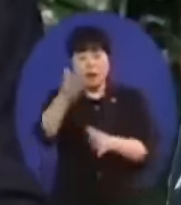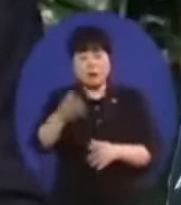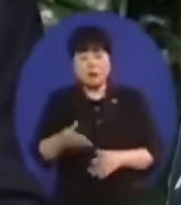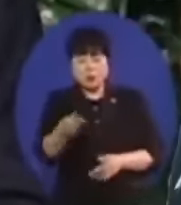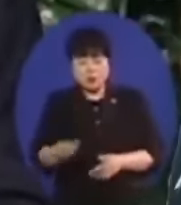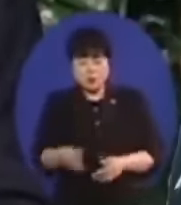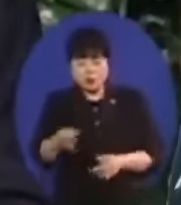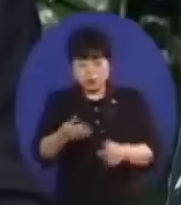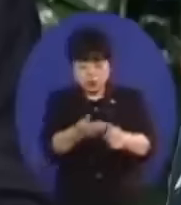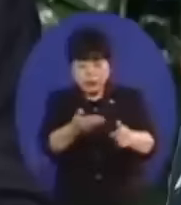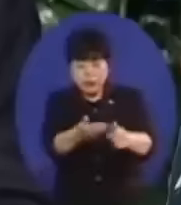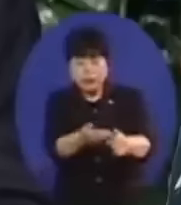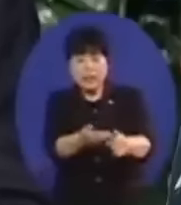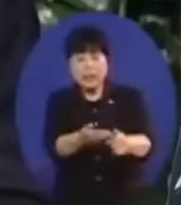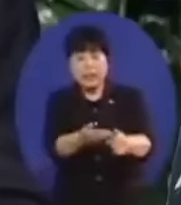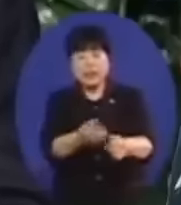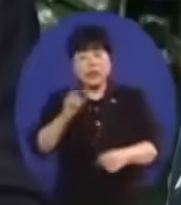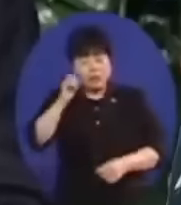굉장히 어려웠었습니다.